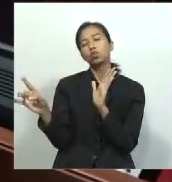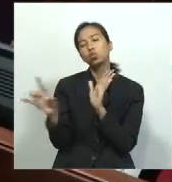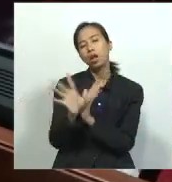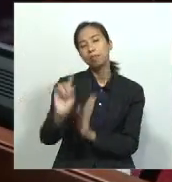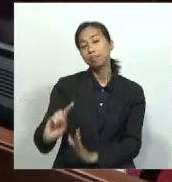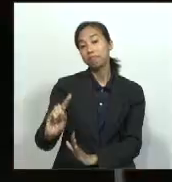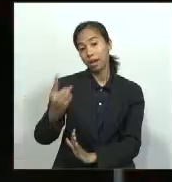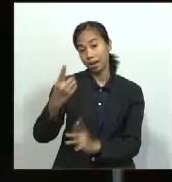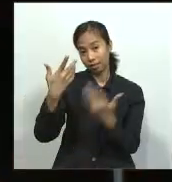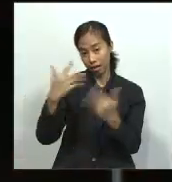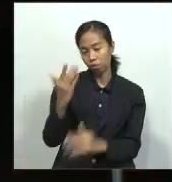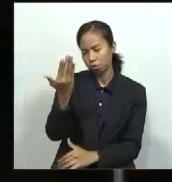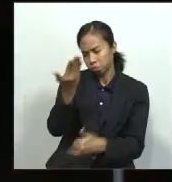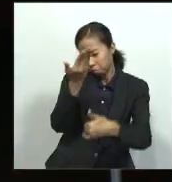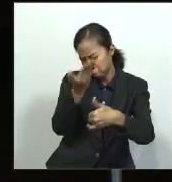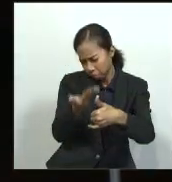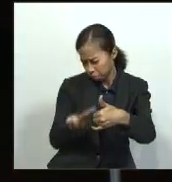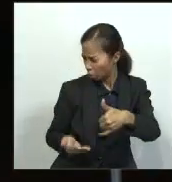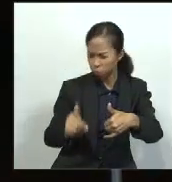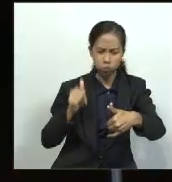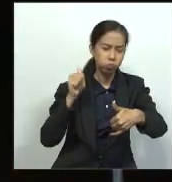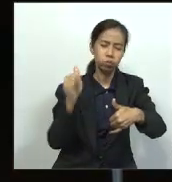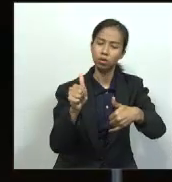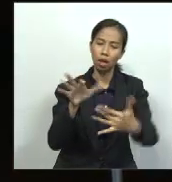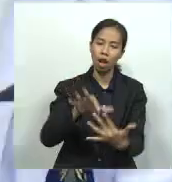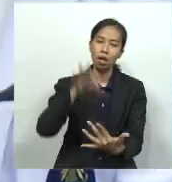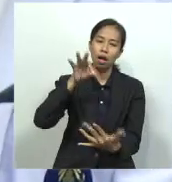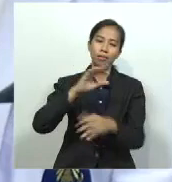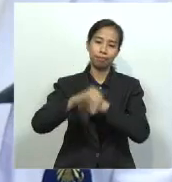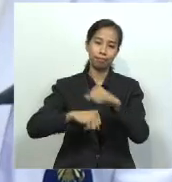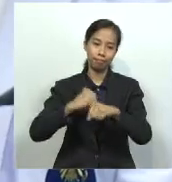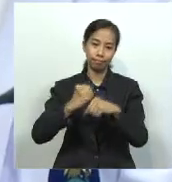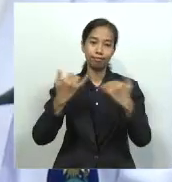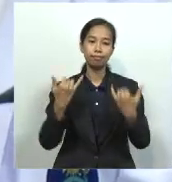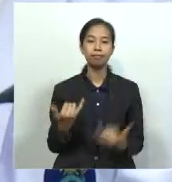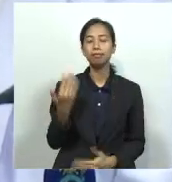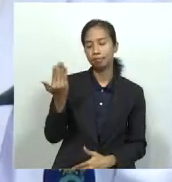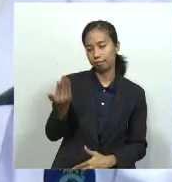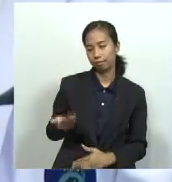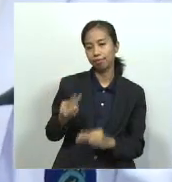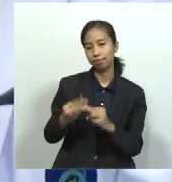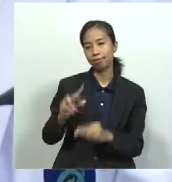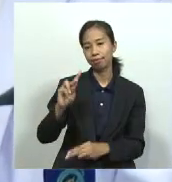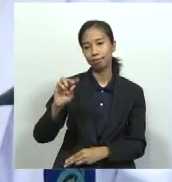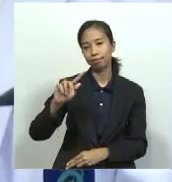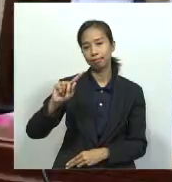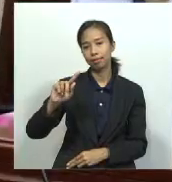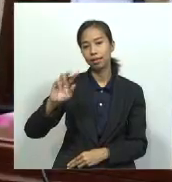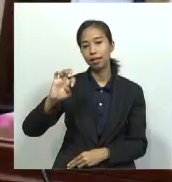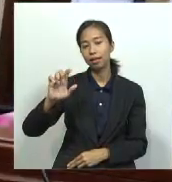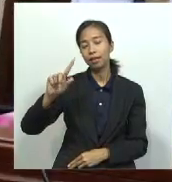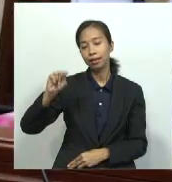ท้ายอีกทีแล้วก็ได้คัดเลือกผู้ที่มีความเหมาะสมที่สุดซึ่งในปีนี้นะครับล่าสุดก็คือนายแพทย์กิติศักดิ์เกษตรศิลป์ส